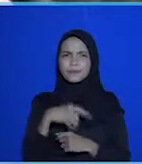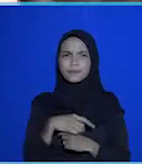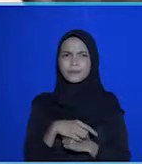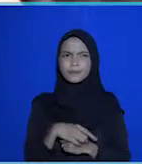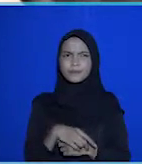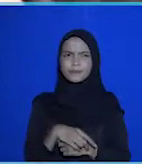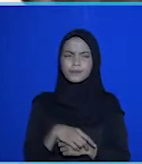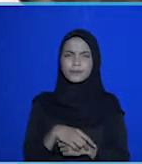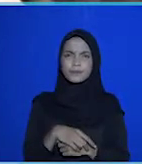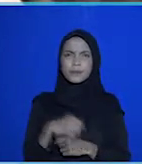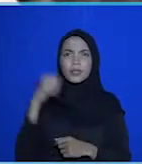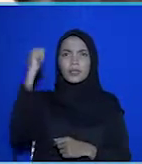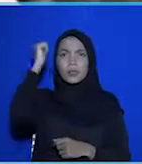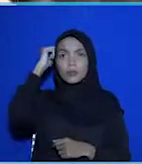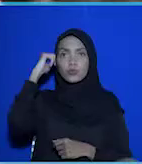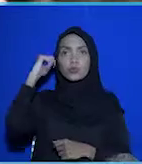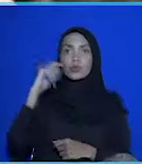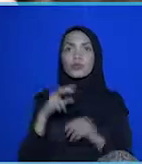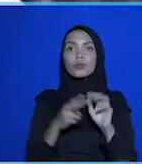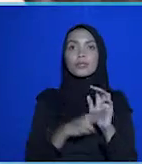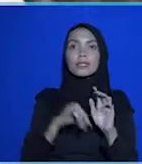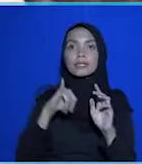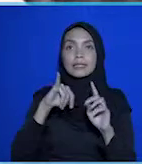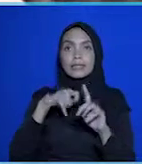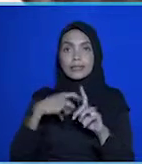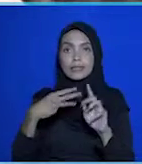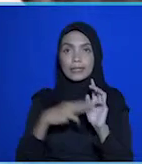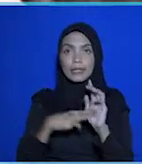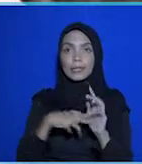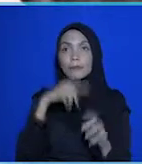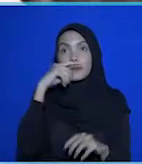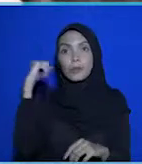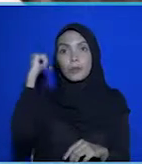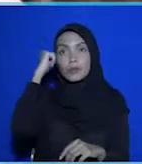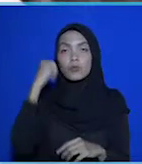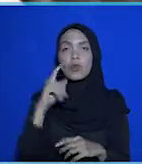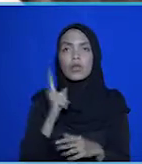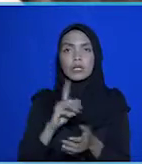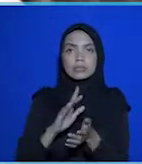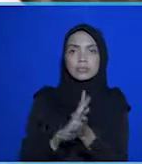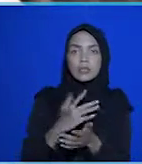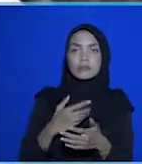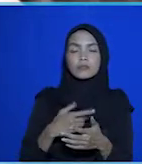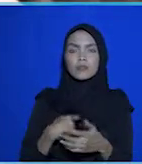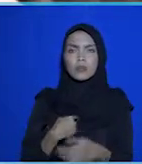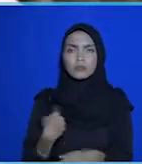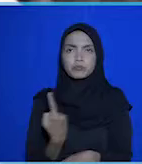kasih kepada Ibu Niken, Bapak-Ibu sekalian yang telah memberi kesempatan untuk kami